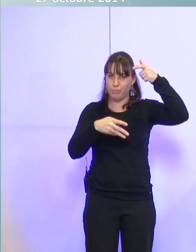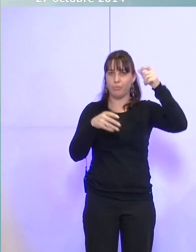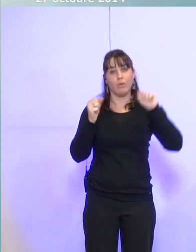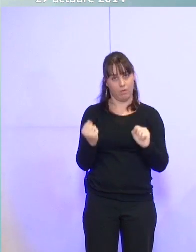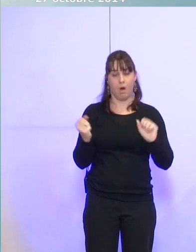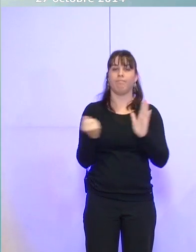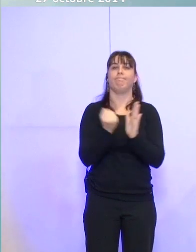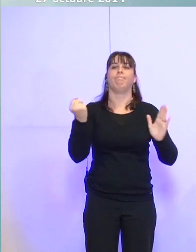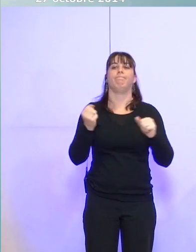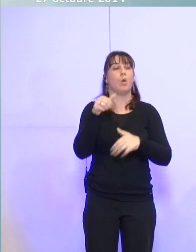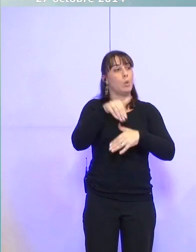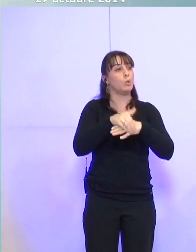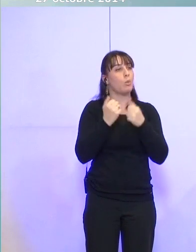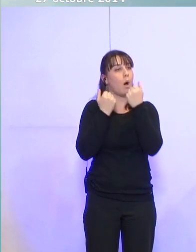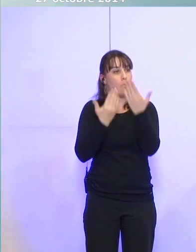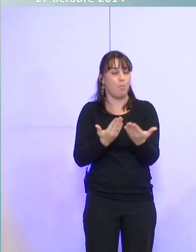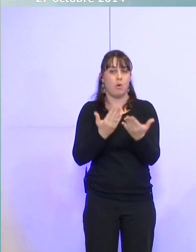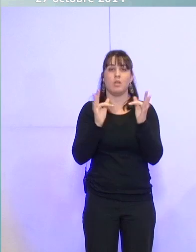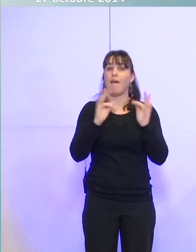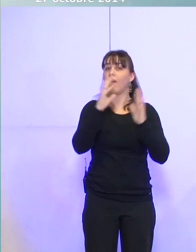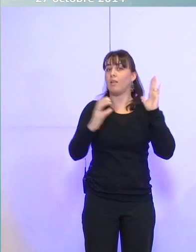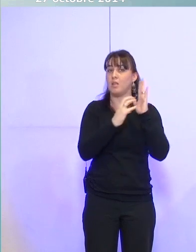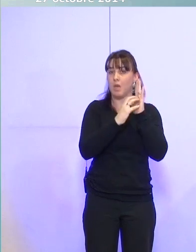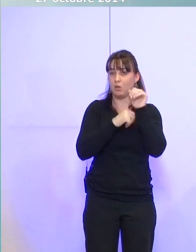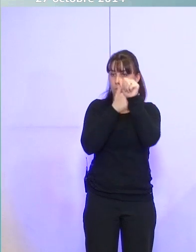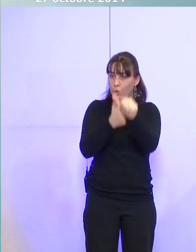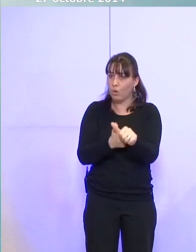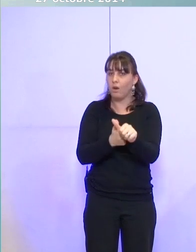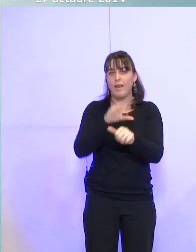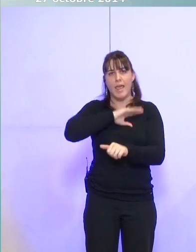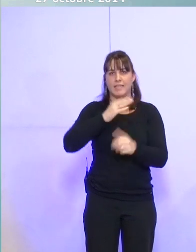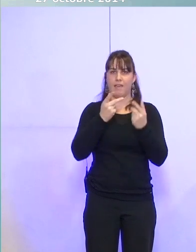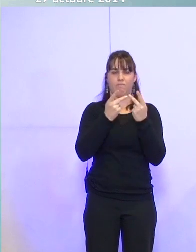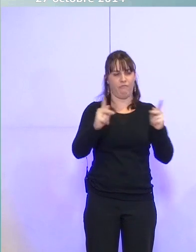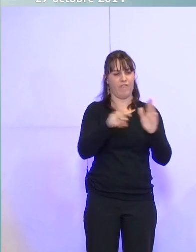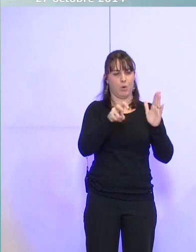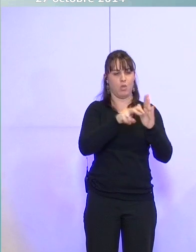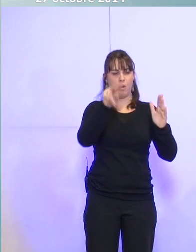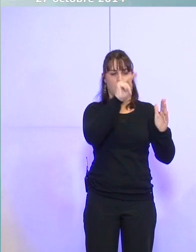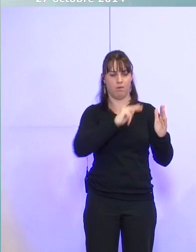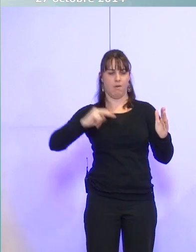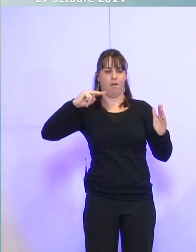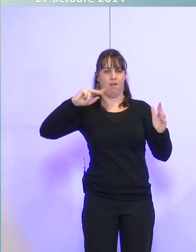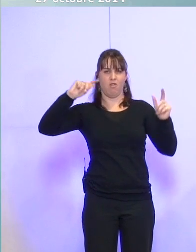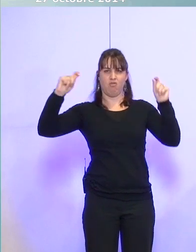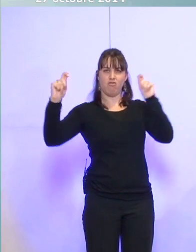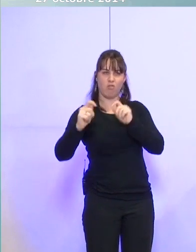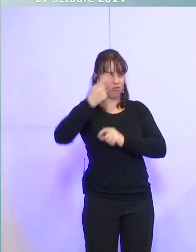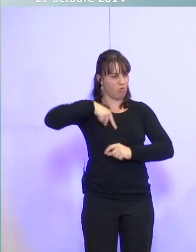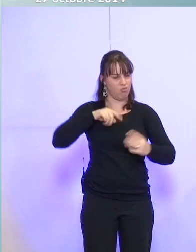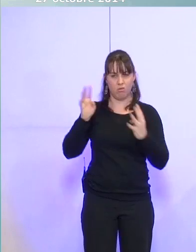Je vous propose ce soir, par cette délibération, de porter un nouveau regard sur notre ville, sur les espaces publics où nous nous croisons